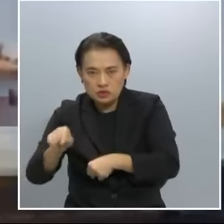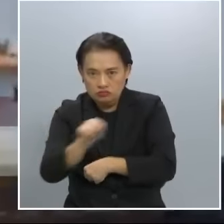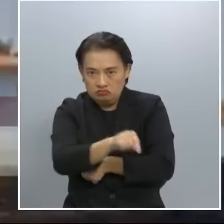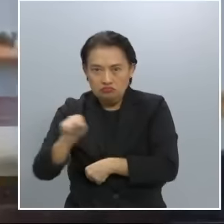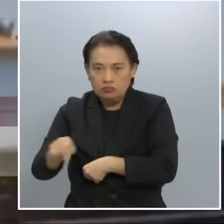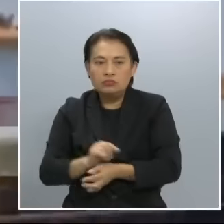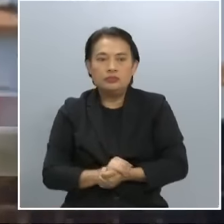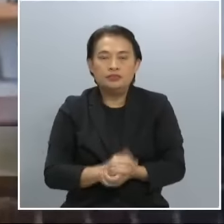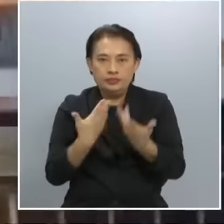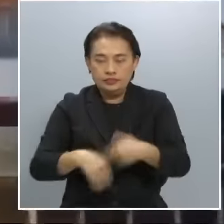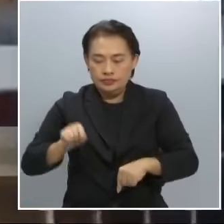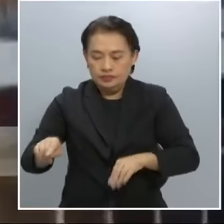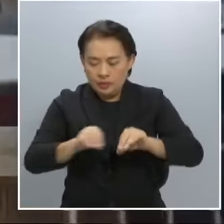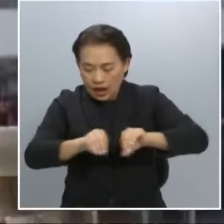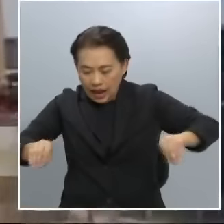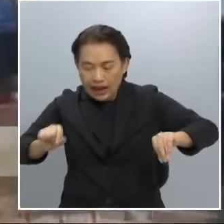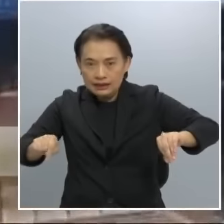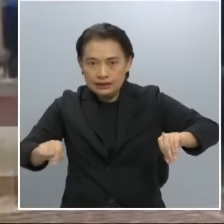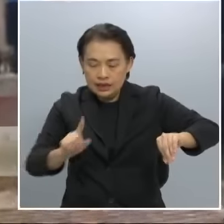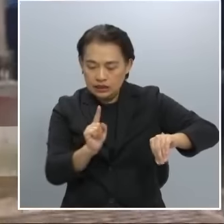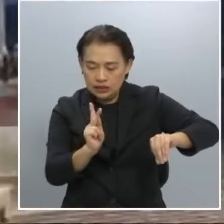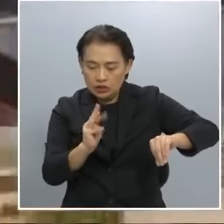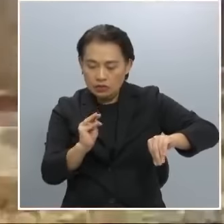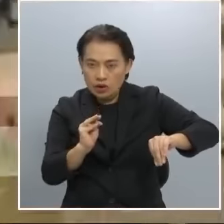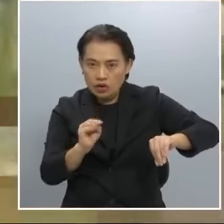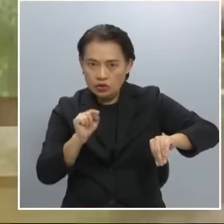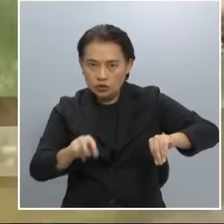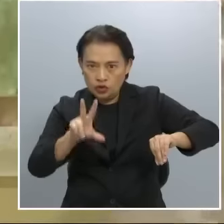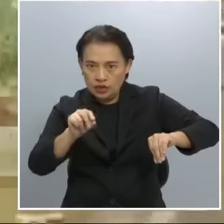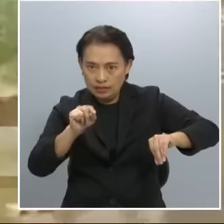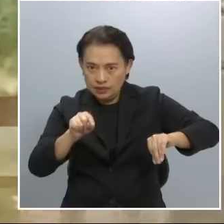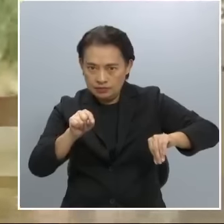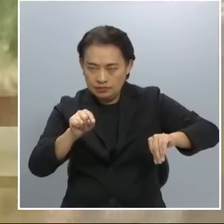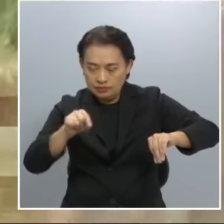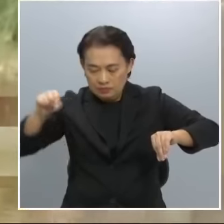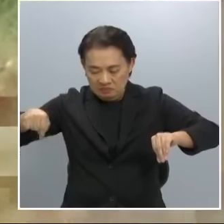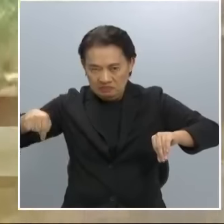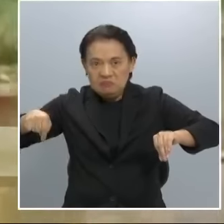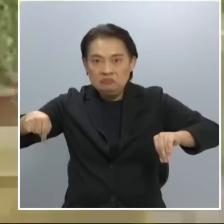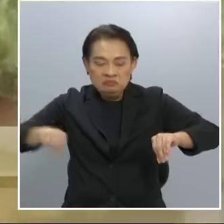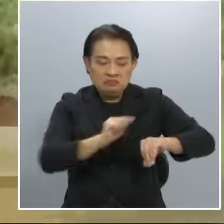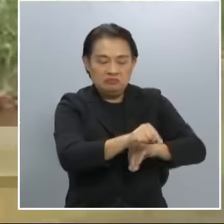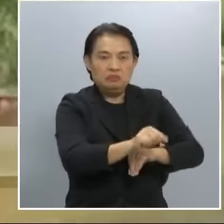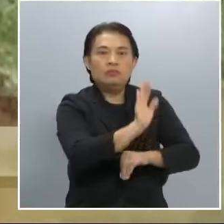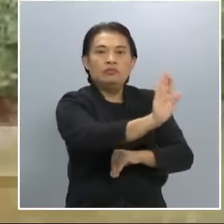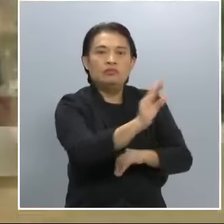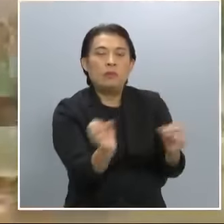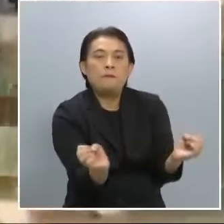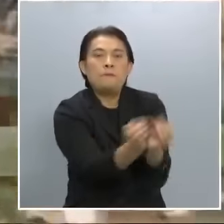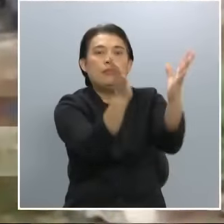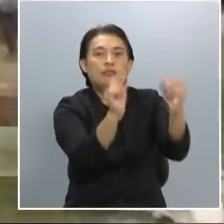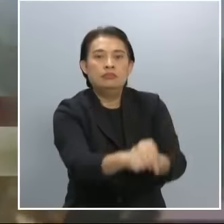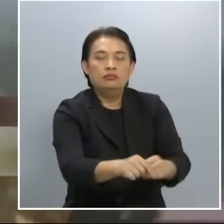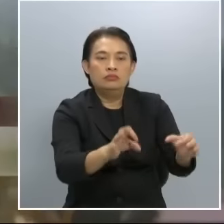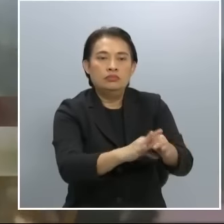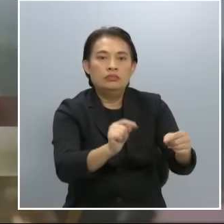จุดนี้เนี่ยห่างจากชายแดนประมาณ1กิโลครึ่งเท่านั้นเองแล้วการปะทะกันดุเดือดโดยกองกำลังผสมของกลุ่มก